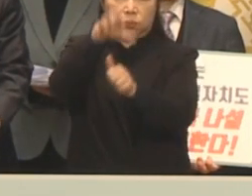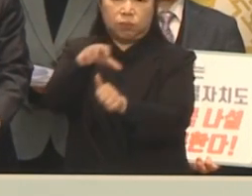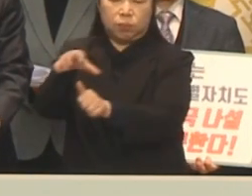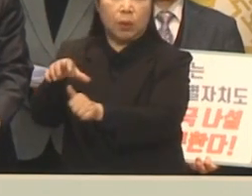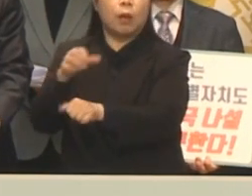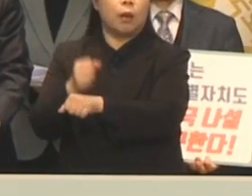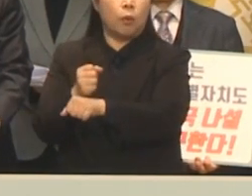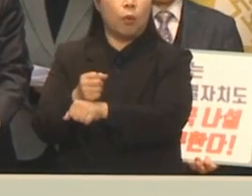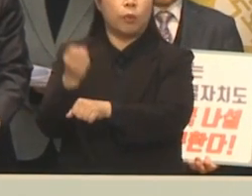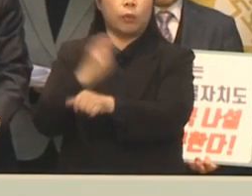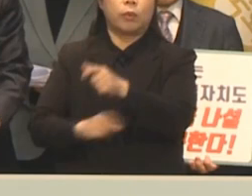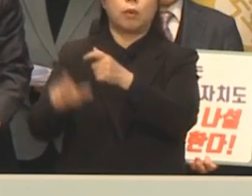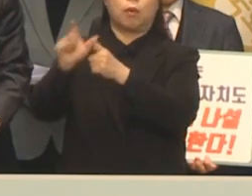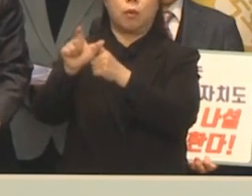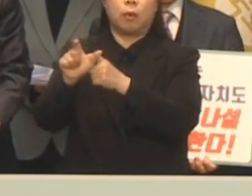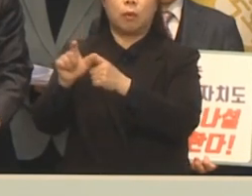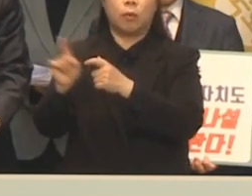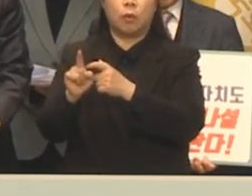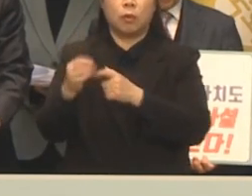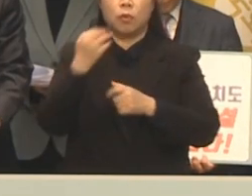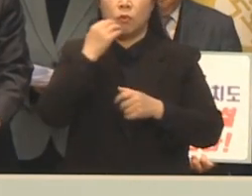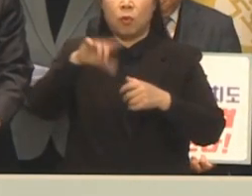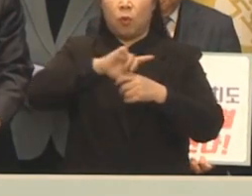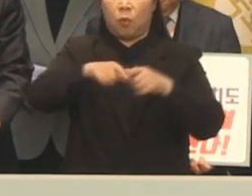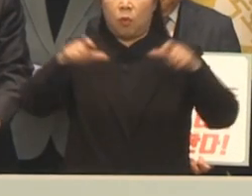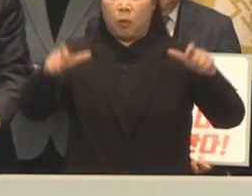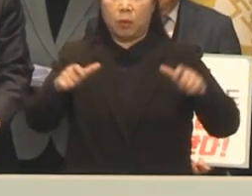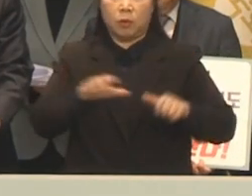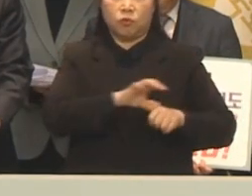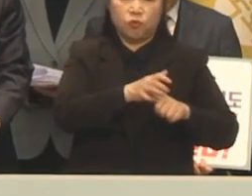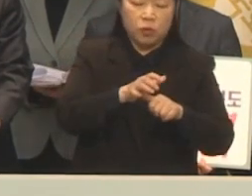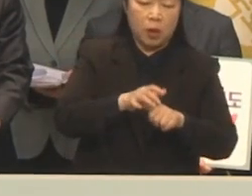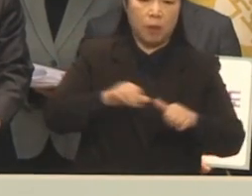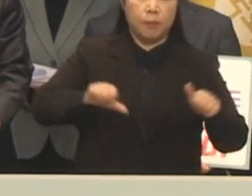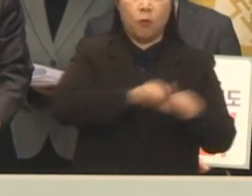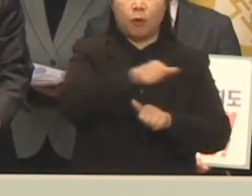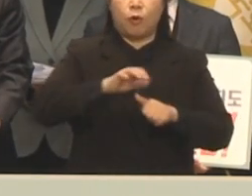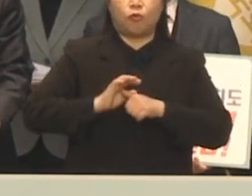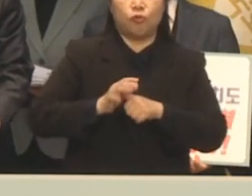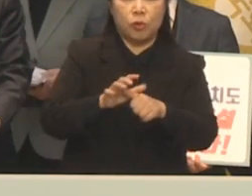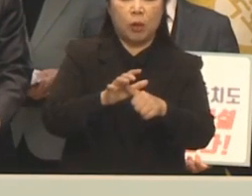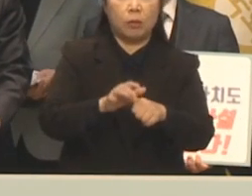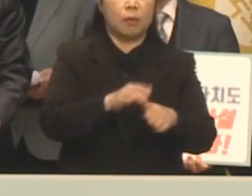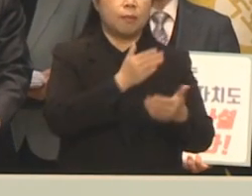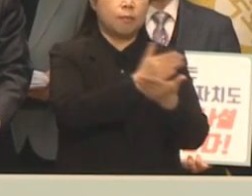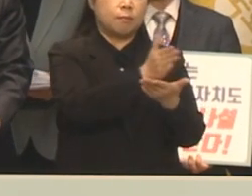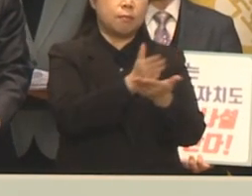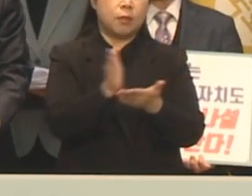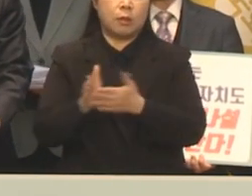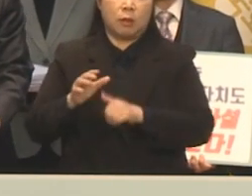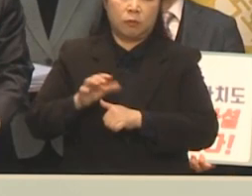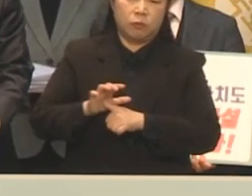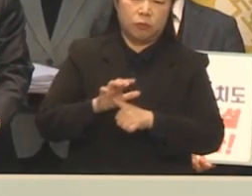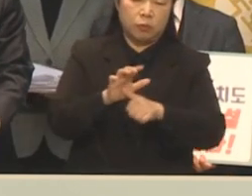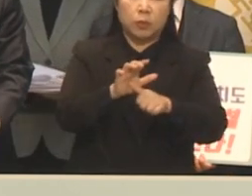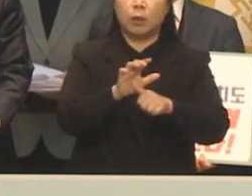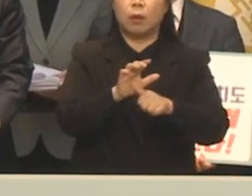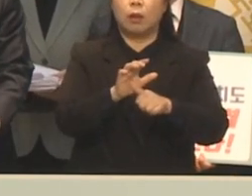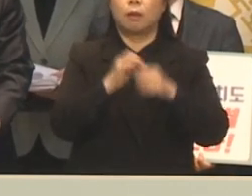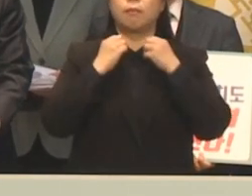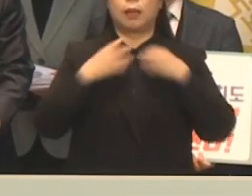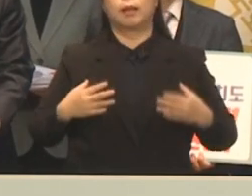씌우더니 이것도 모자라 수도권 규제, 환경 규제 등 수많은 중첩 규제에